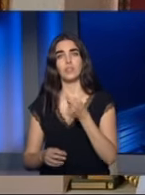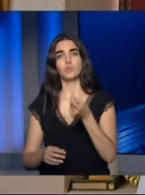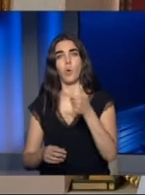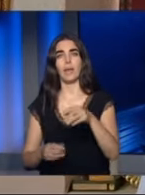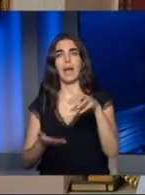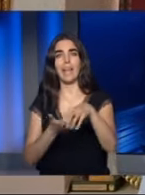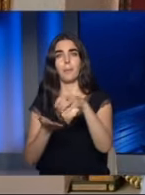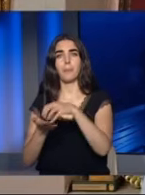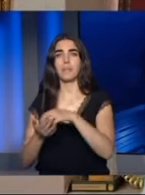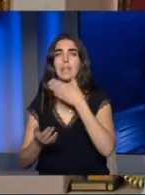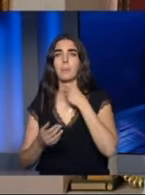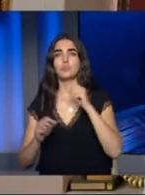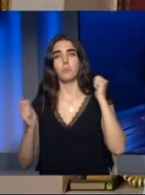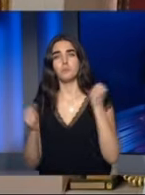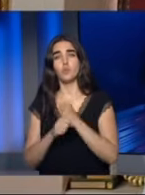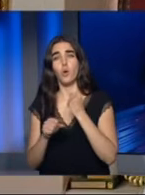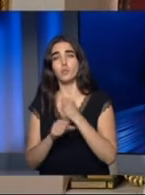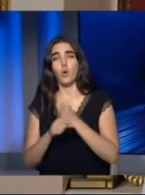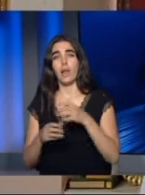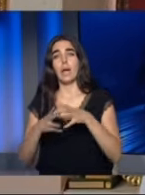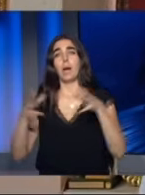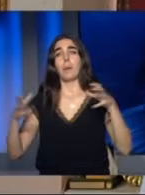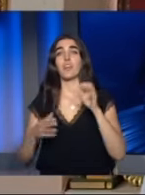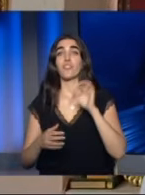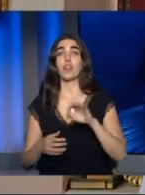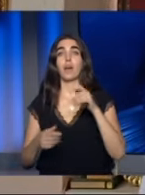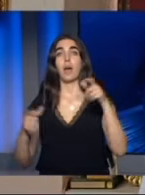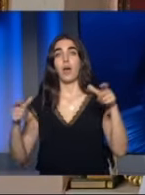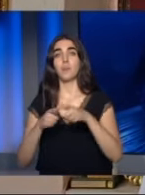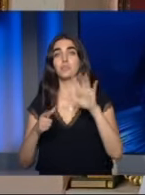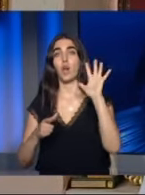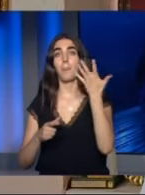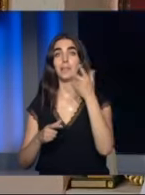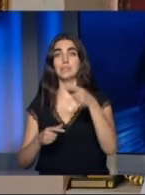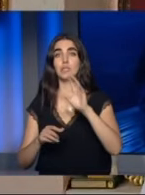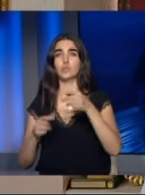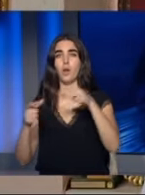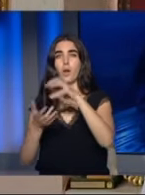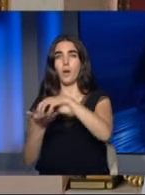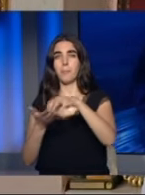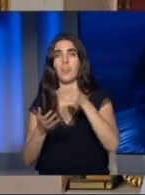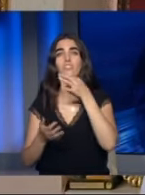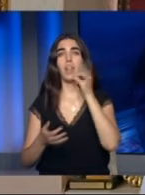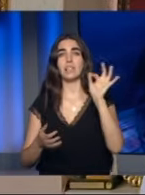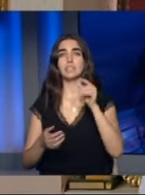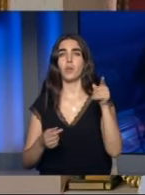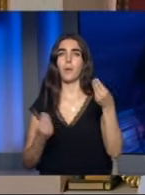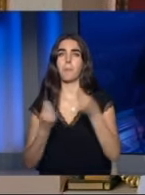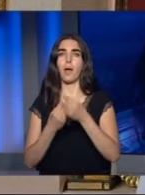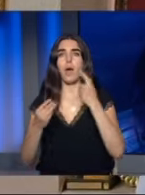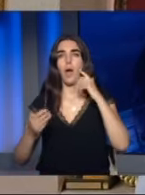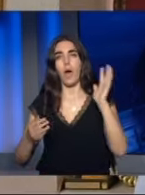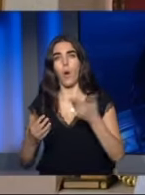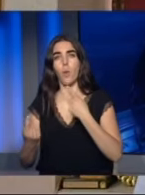البنيين مستفيدا من اللحظه الاقليميه ربما موظفا الجهد الكبير للجنه الخماسيه للمف الفرنسي